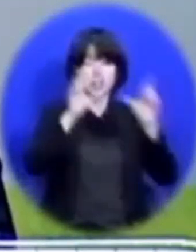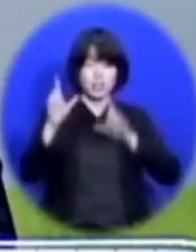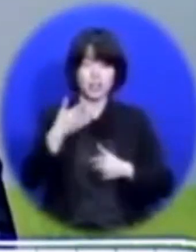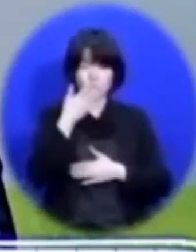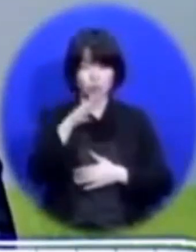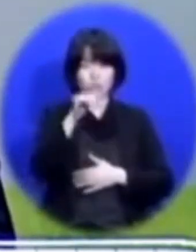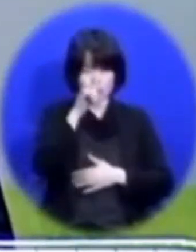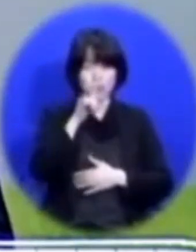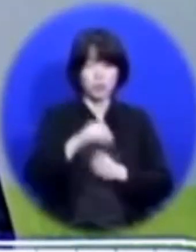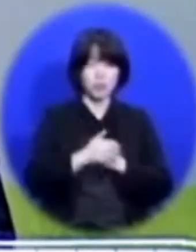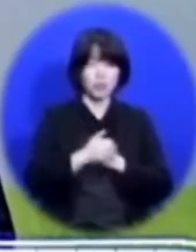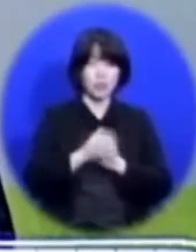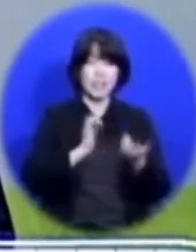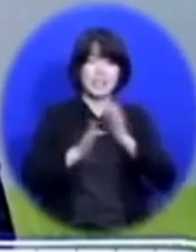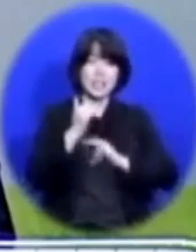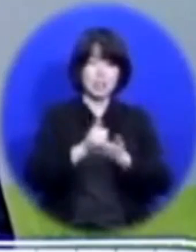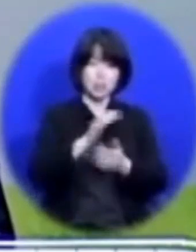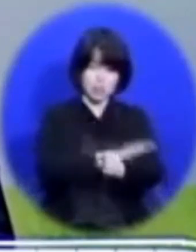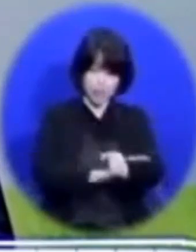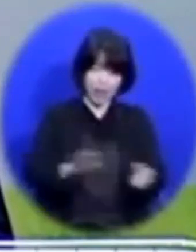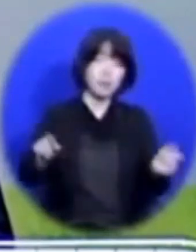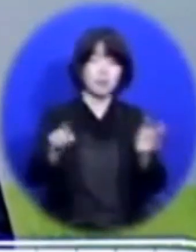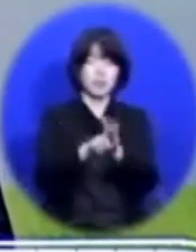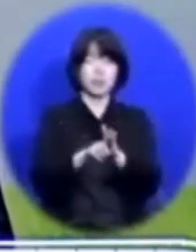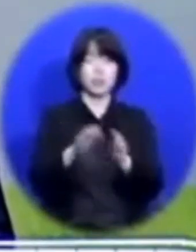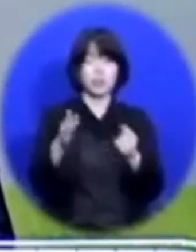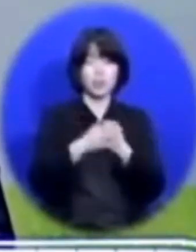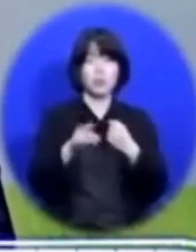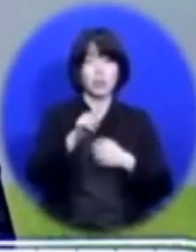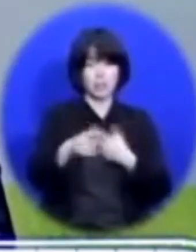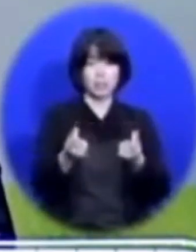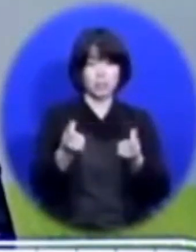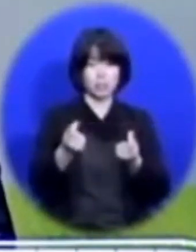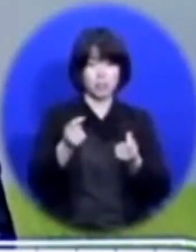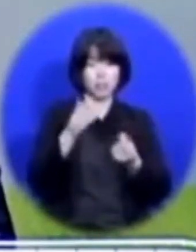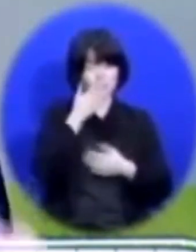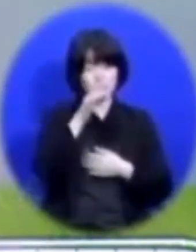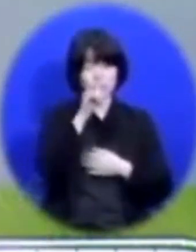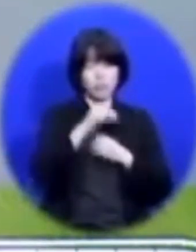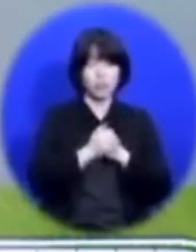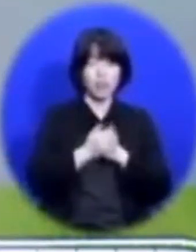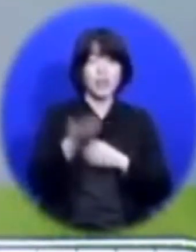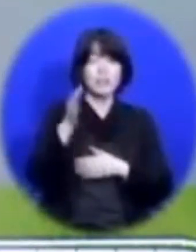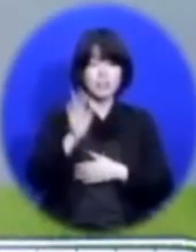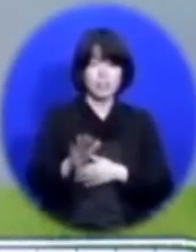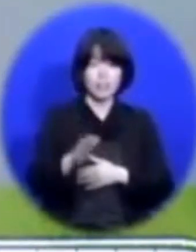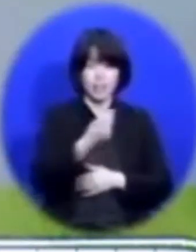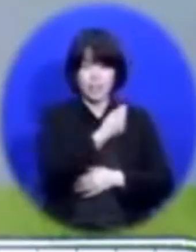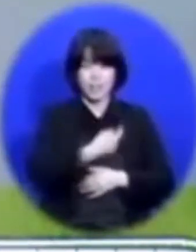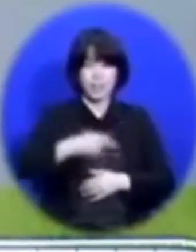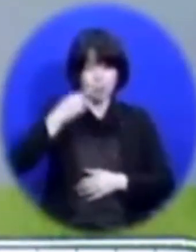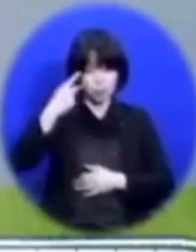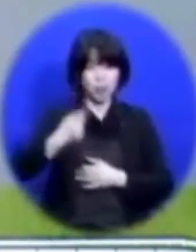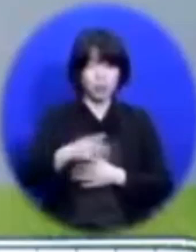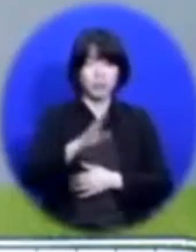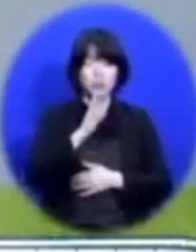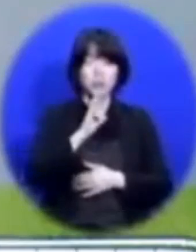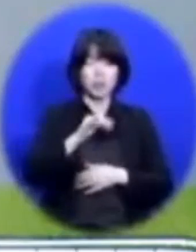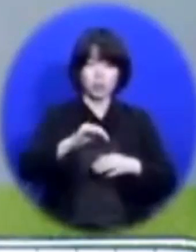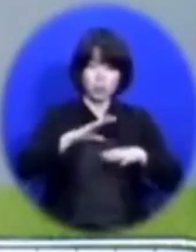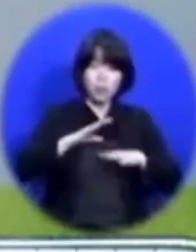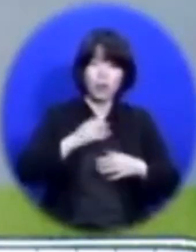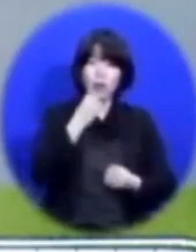오히려가난하게살게될수도있습니다. 당신이예수님을그토록굳게믿었기에이런일이일어날수있는것입니다. 하지만사도바울은정말